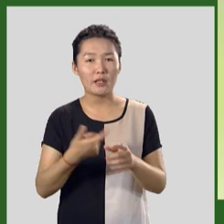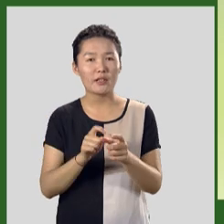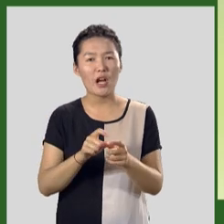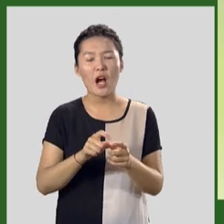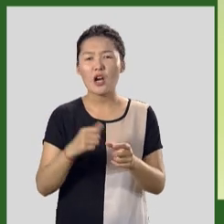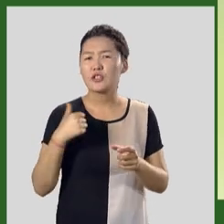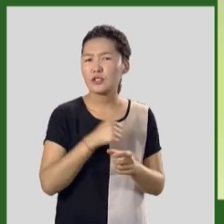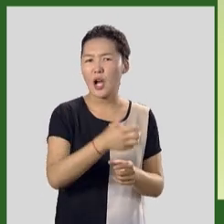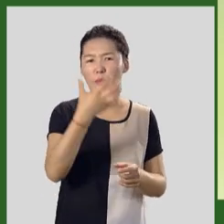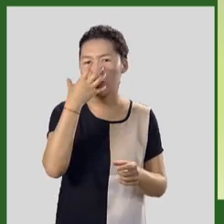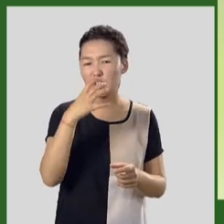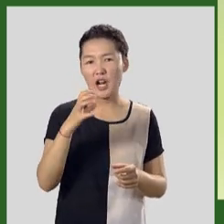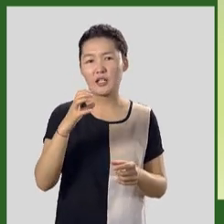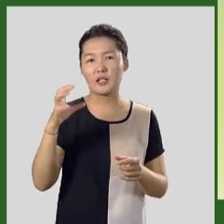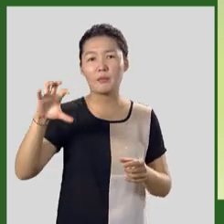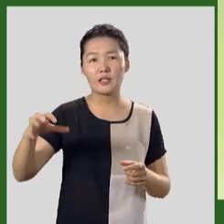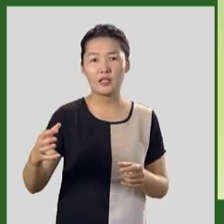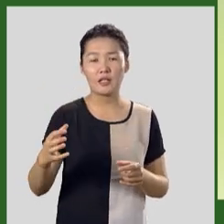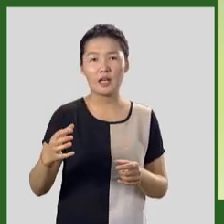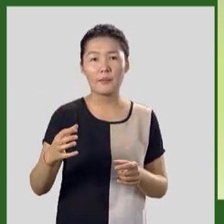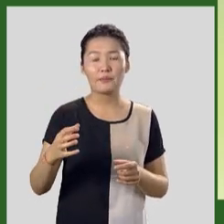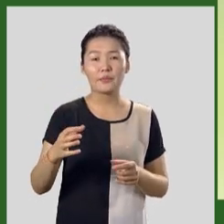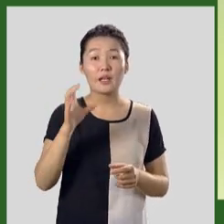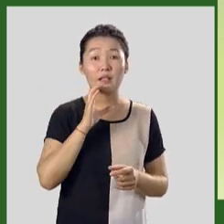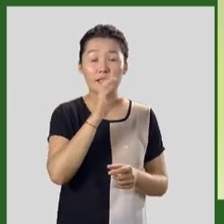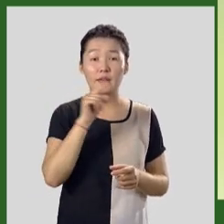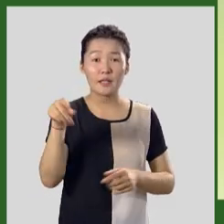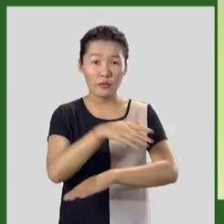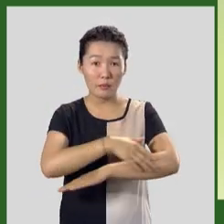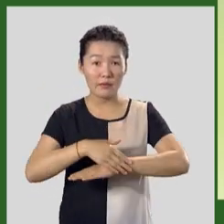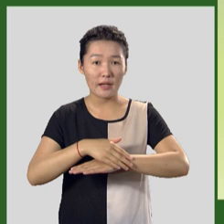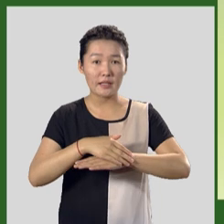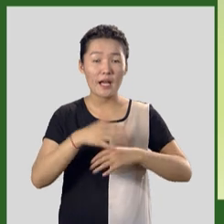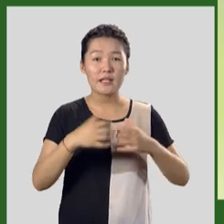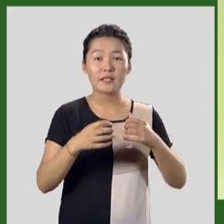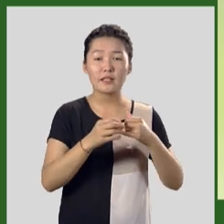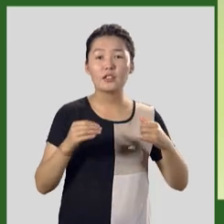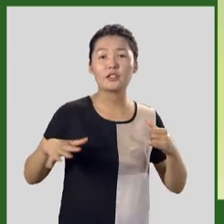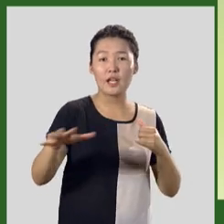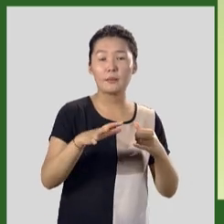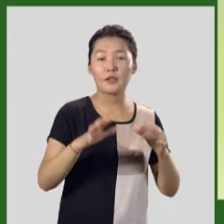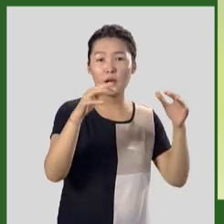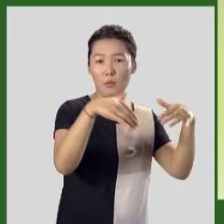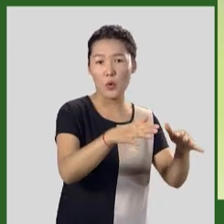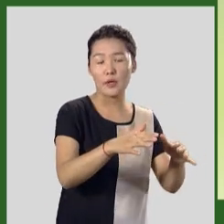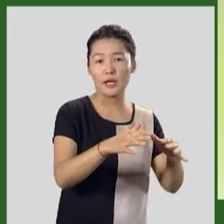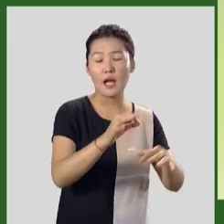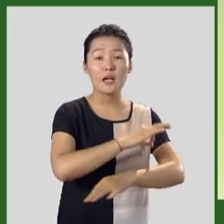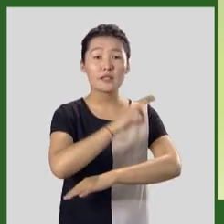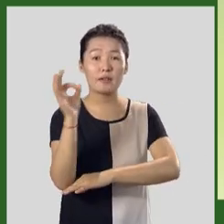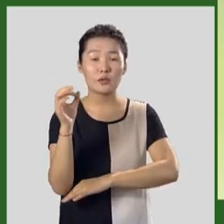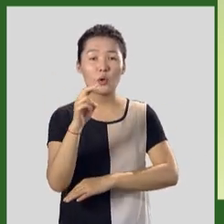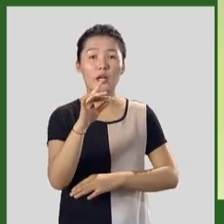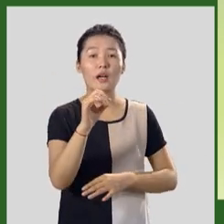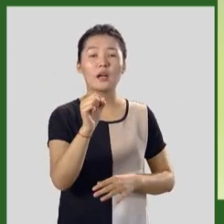материк. С севера его омывает Средиземное море, с северо-востока – Красное море, с востока